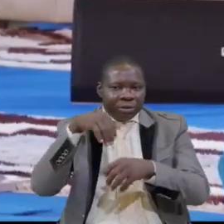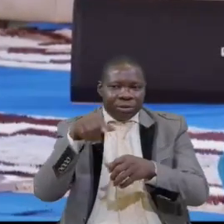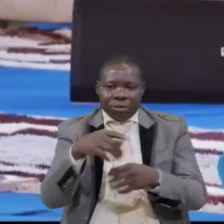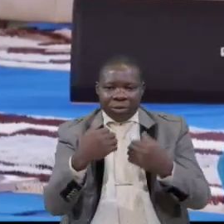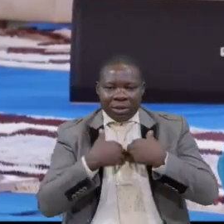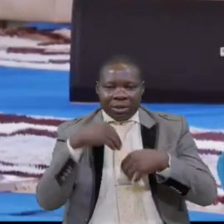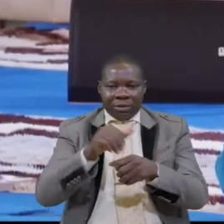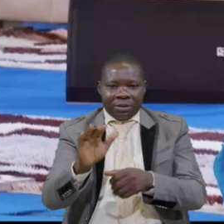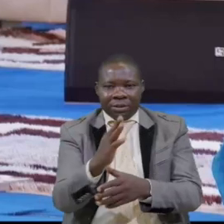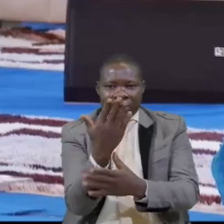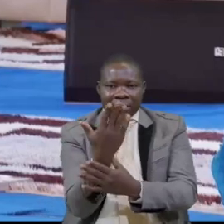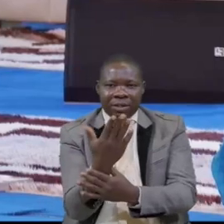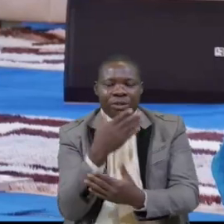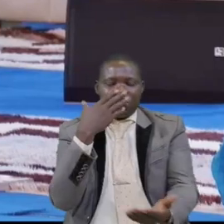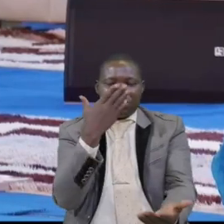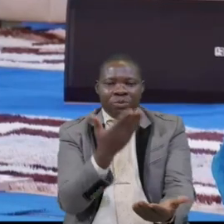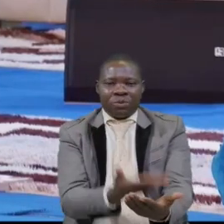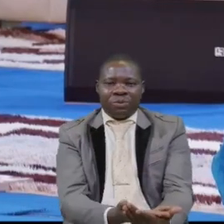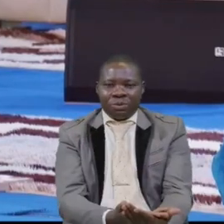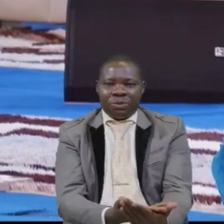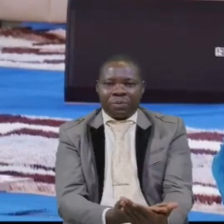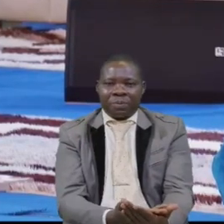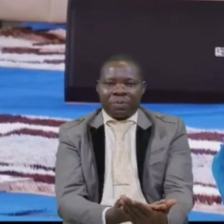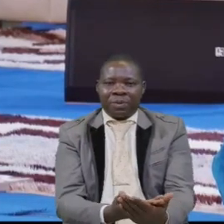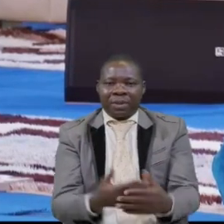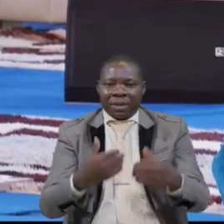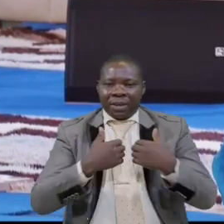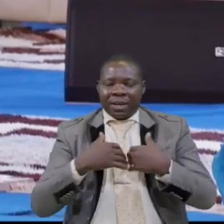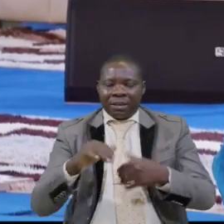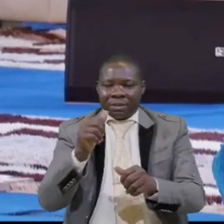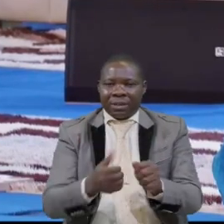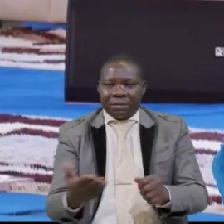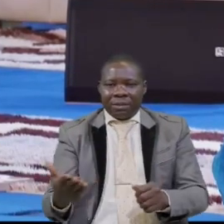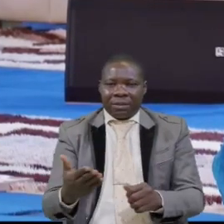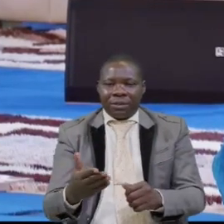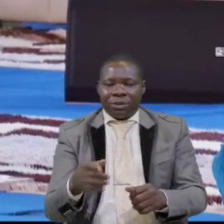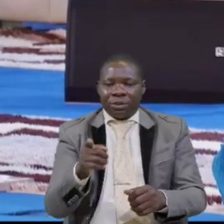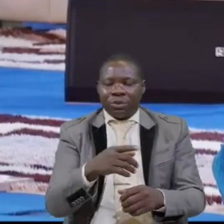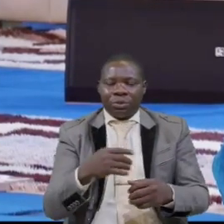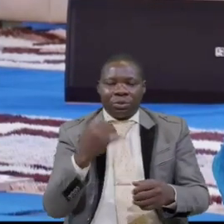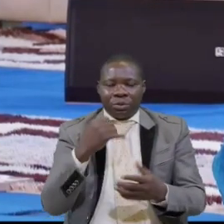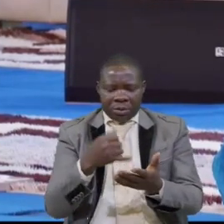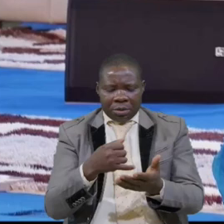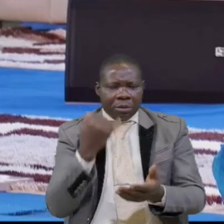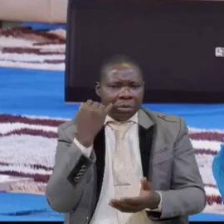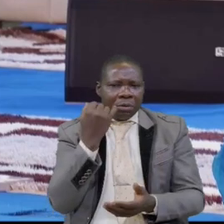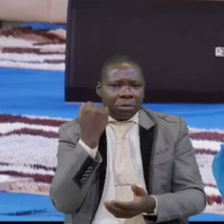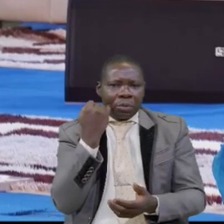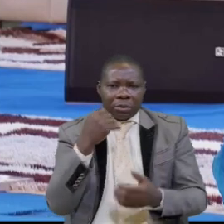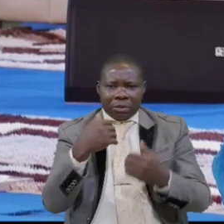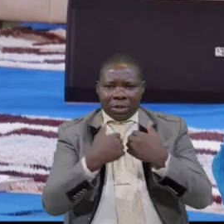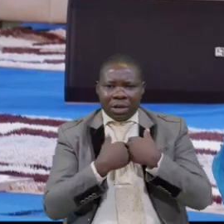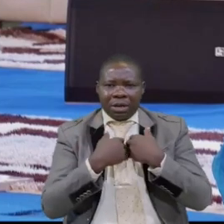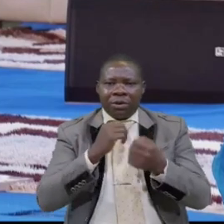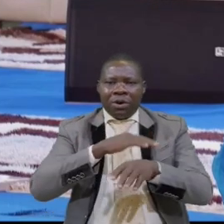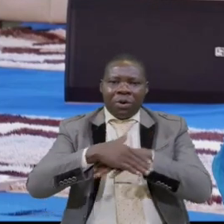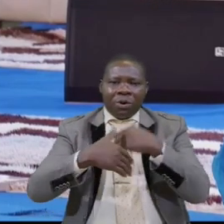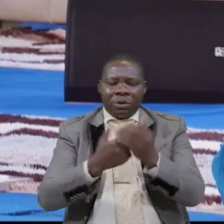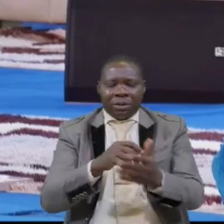mains bon ayant tout ce qui doit avir tous les programmes qui s'y